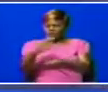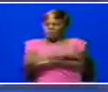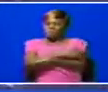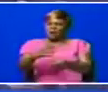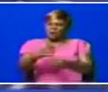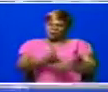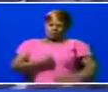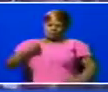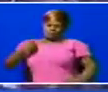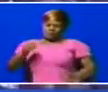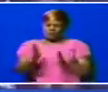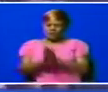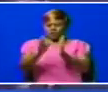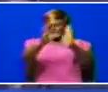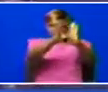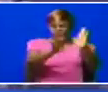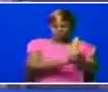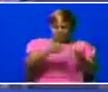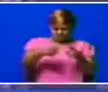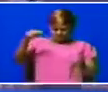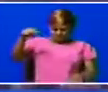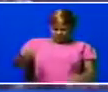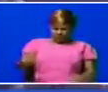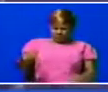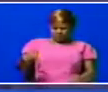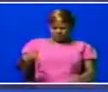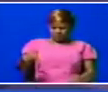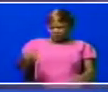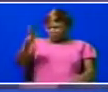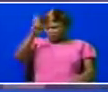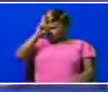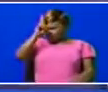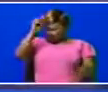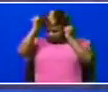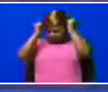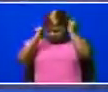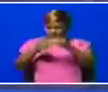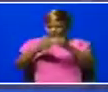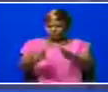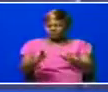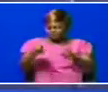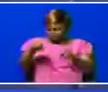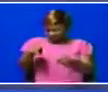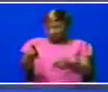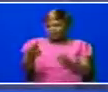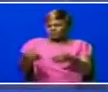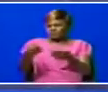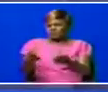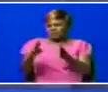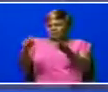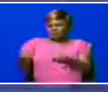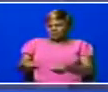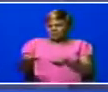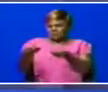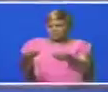ambavyo ni upanga na katiba. Mwaka huu mkuu wa majeshi Jenerali Samson Mwathethe atatwikwa jukumu hilo. Anakabidhiwa